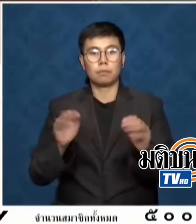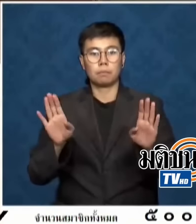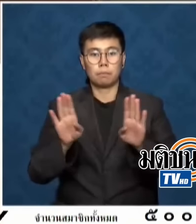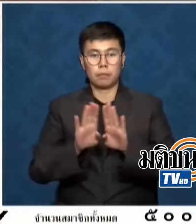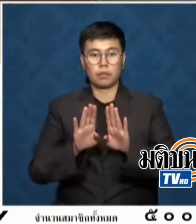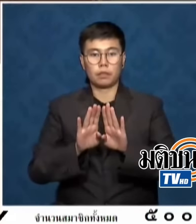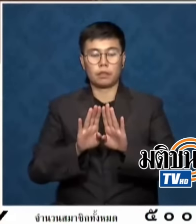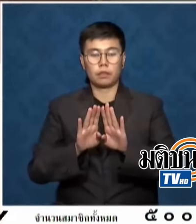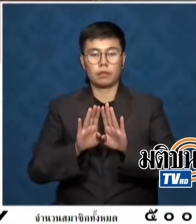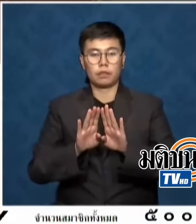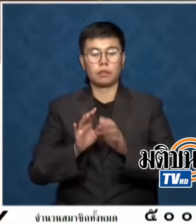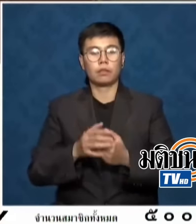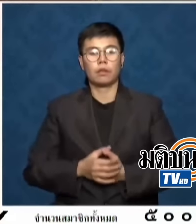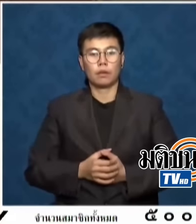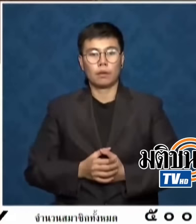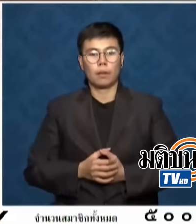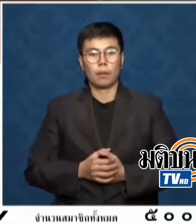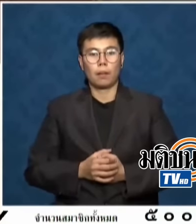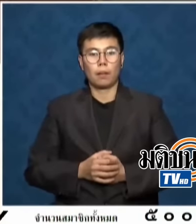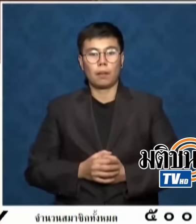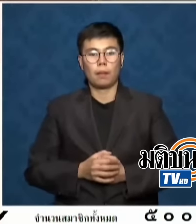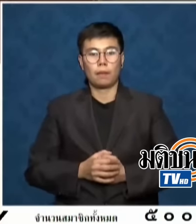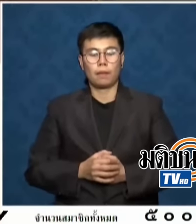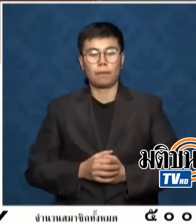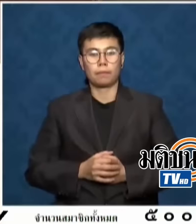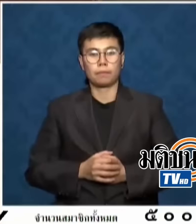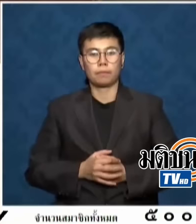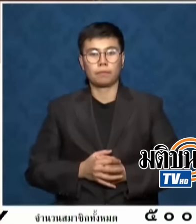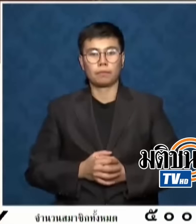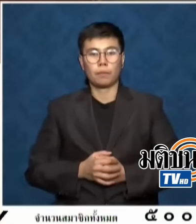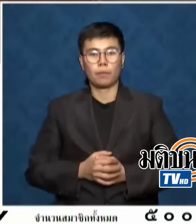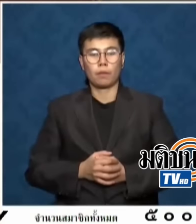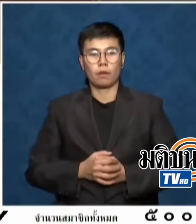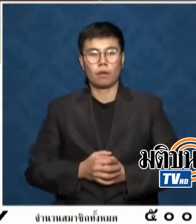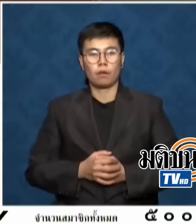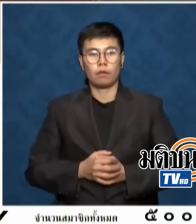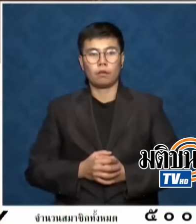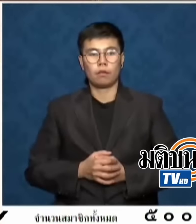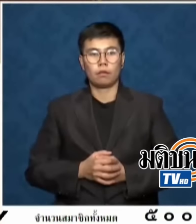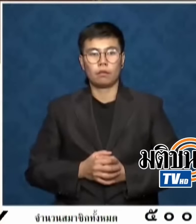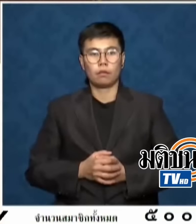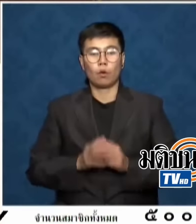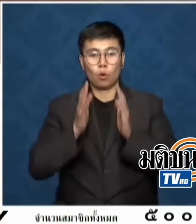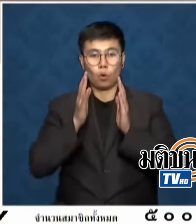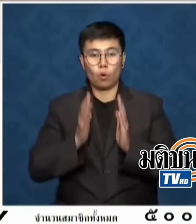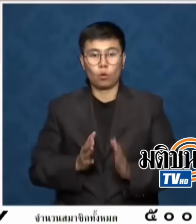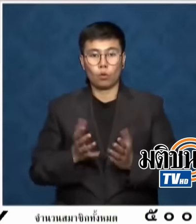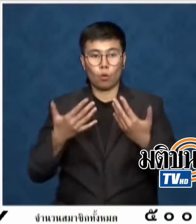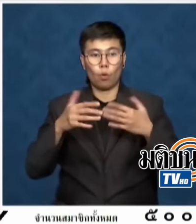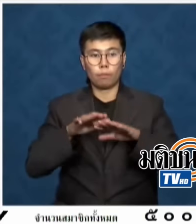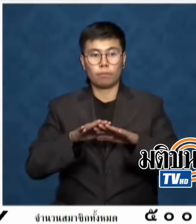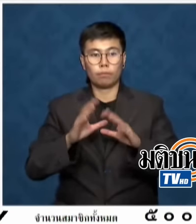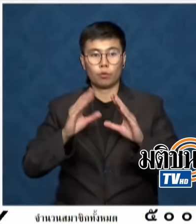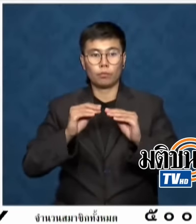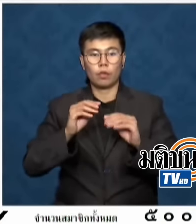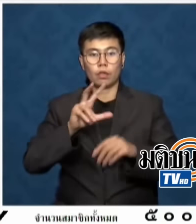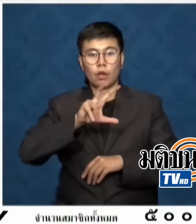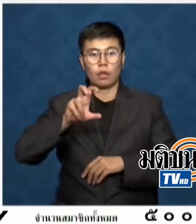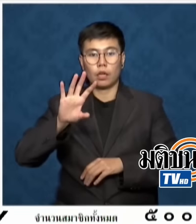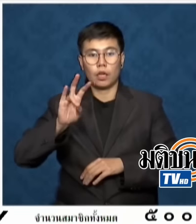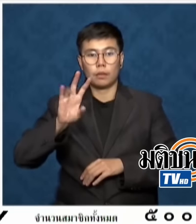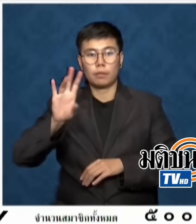นครับ จำนวนผู้เข้าร่วมประชุมนะครับ